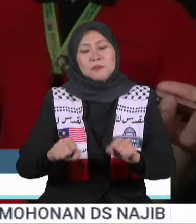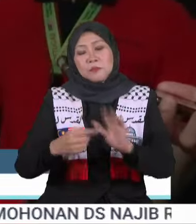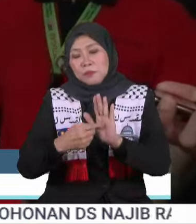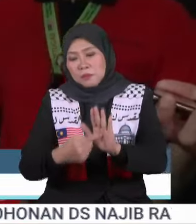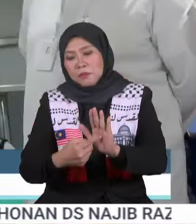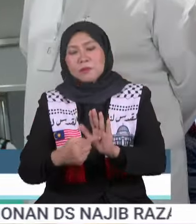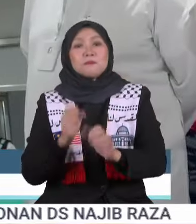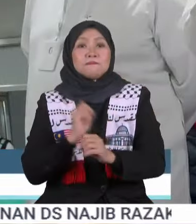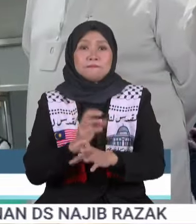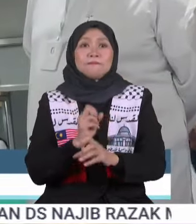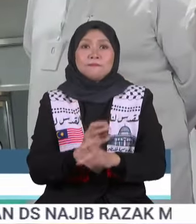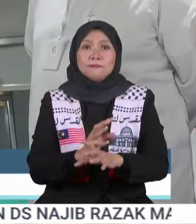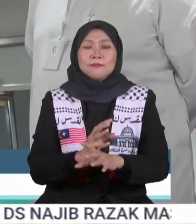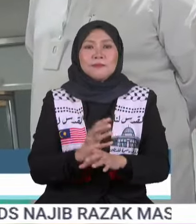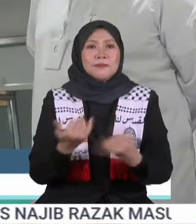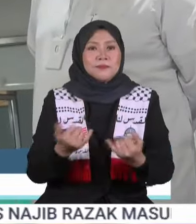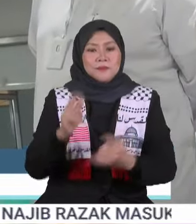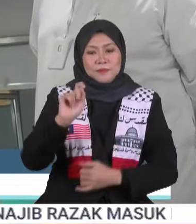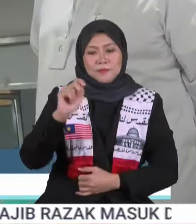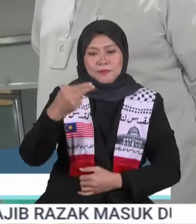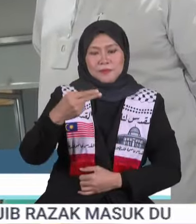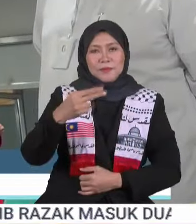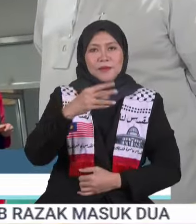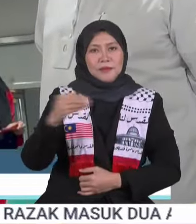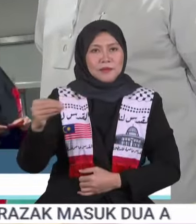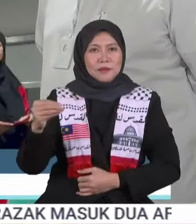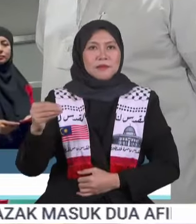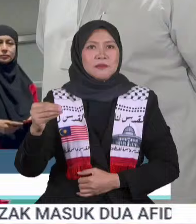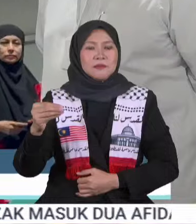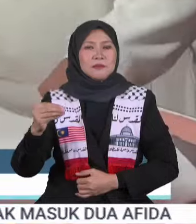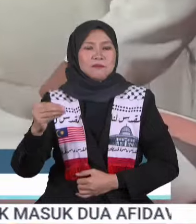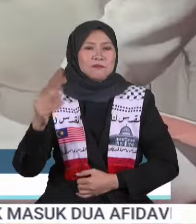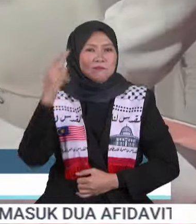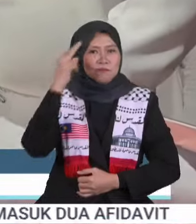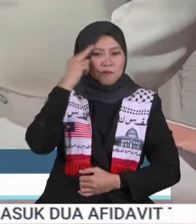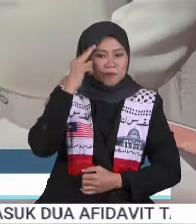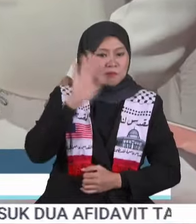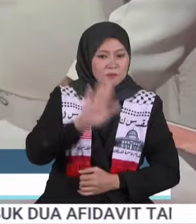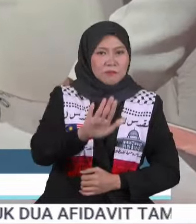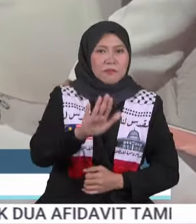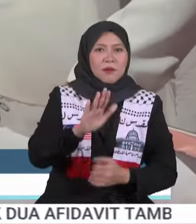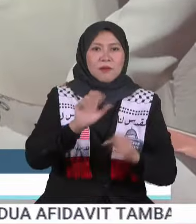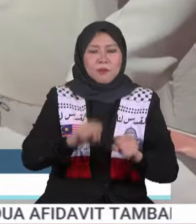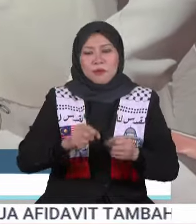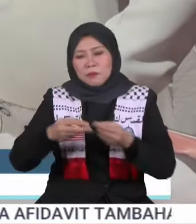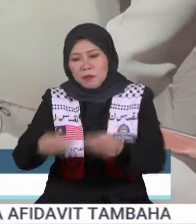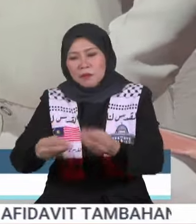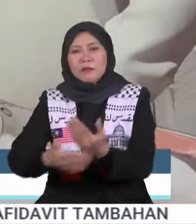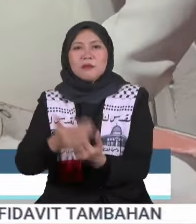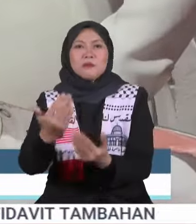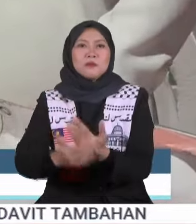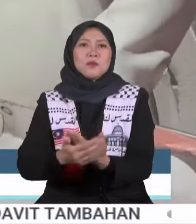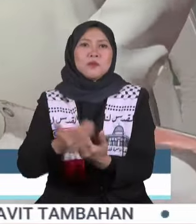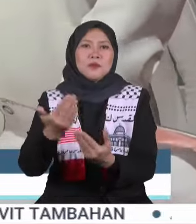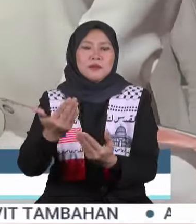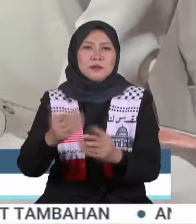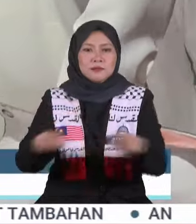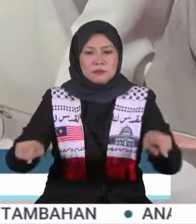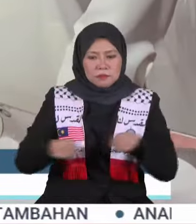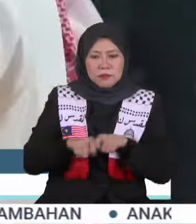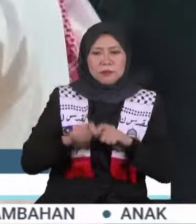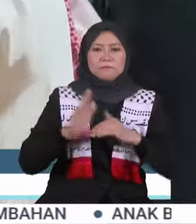menunjukkan kesungguhan pihak tabung haji dan juga pihak masyarik untuk memberi kemudahan-kemudahan